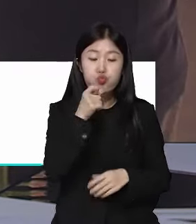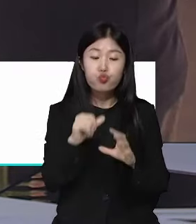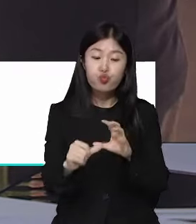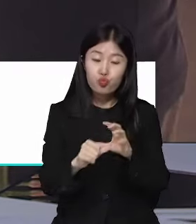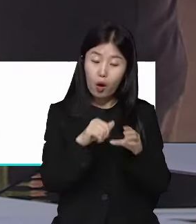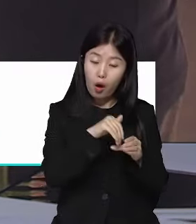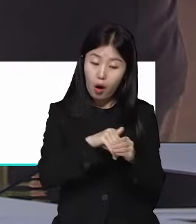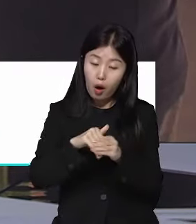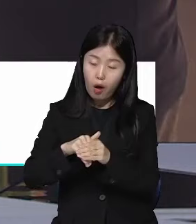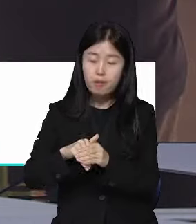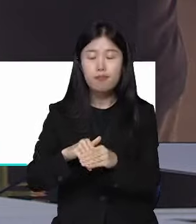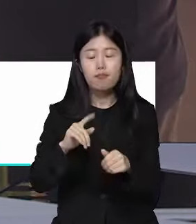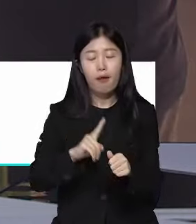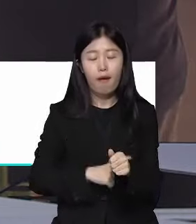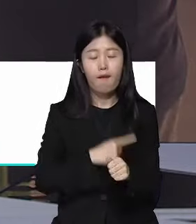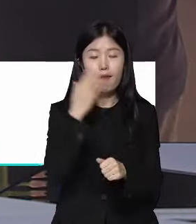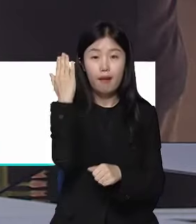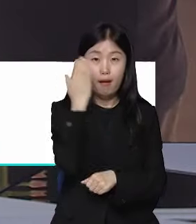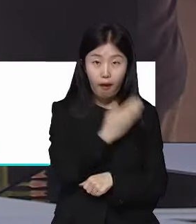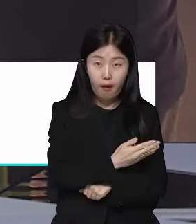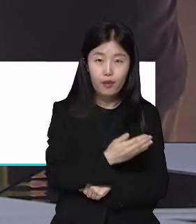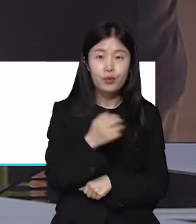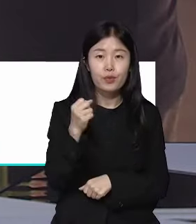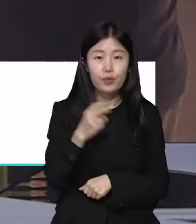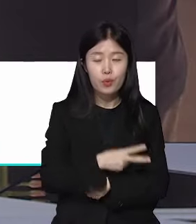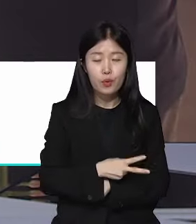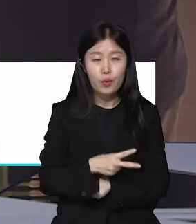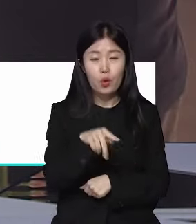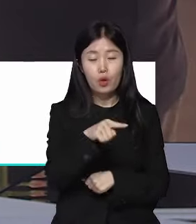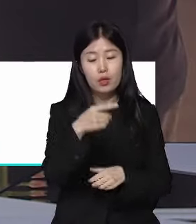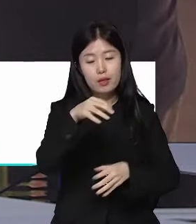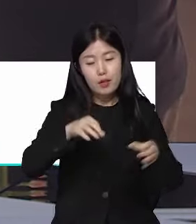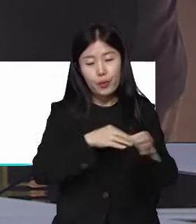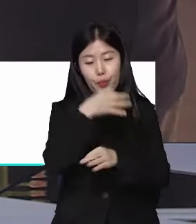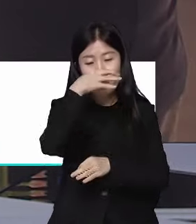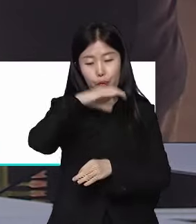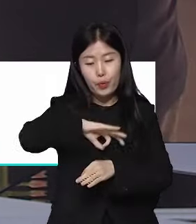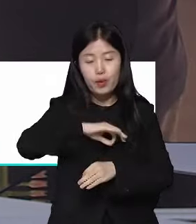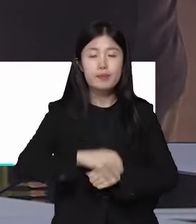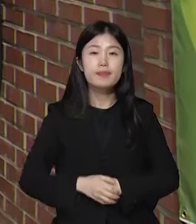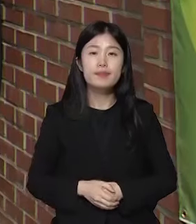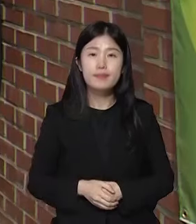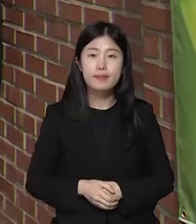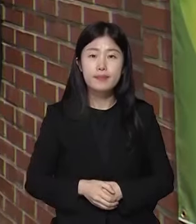지역 경제에도 도움이 된다는 건데요. 조경원 기자가 취재했습니다.